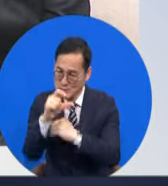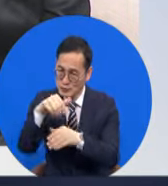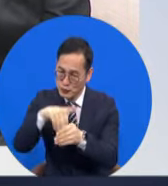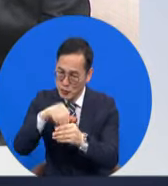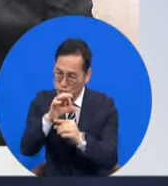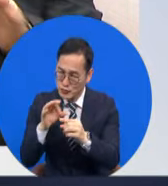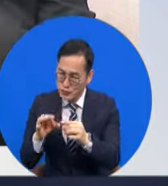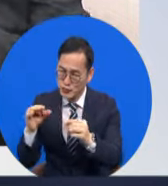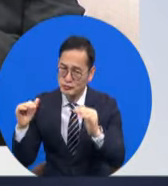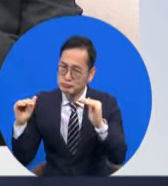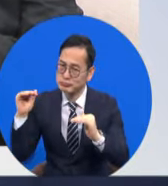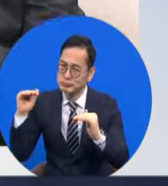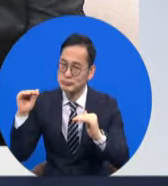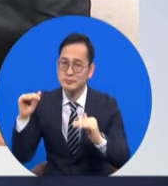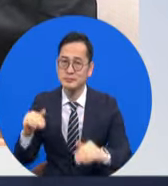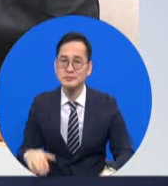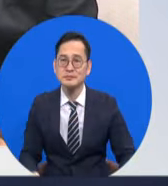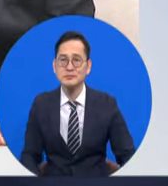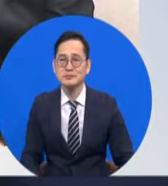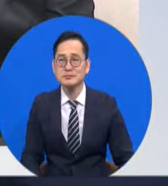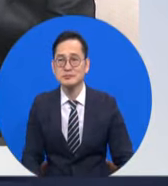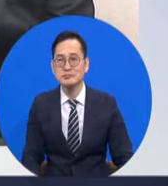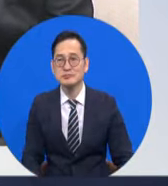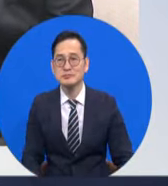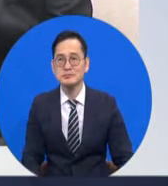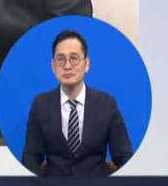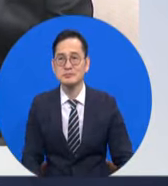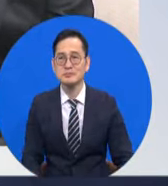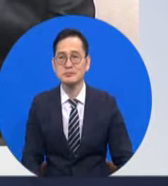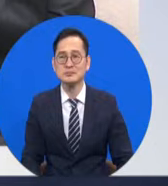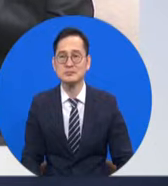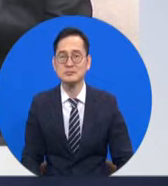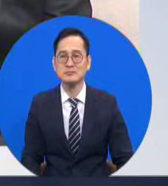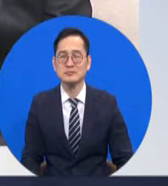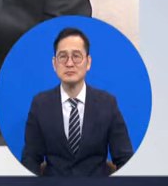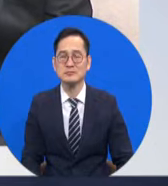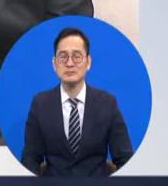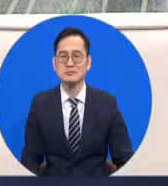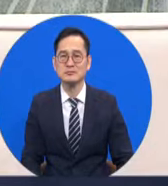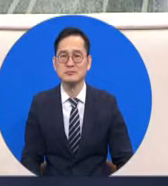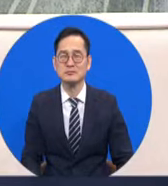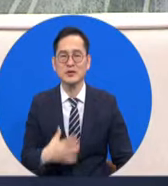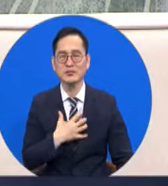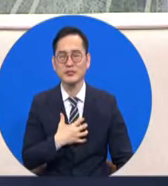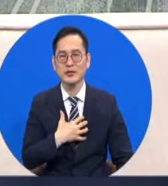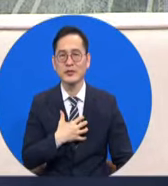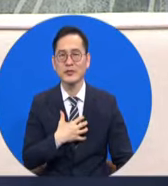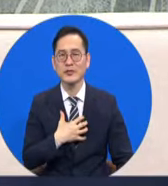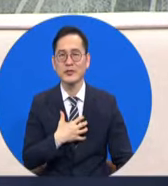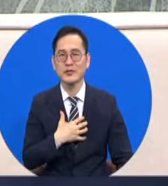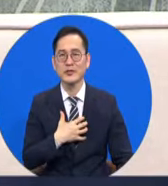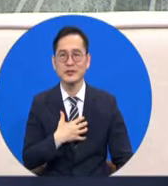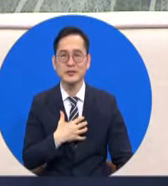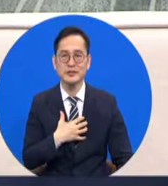조금 뭐 아직 오후에 가봐야 되겠습니다만은 그렇죠. 과연 우리가 생각하는 것처럼